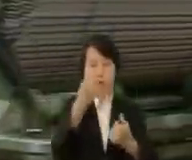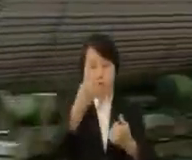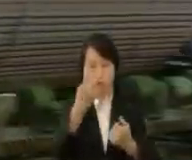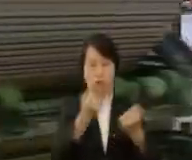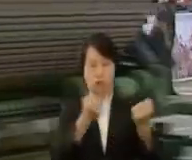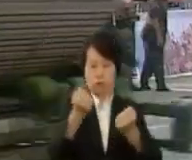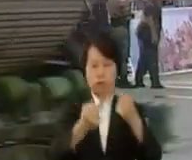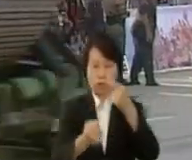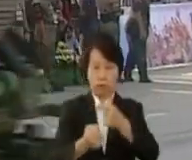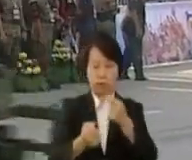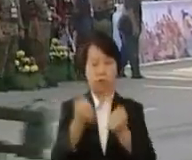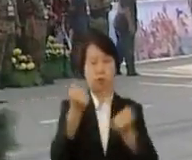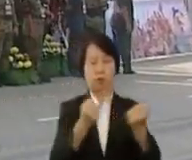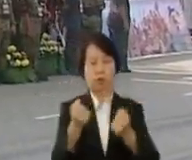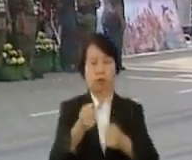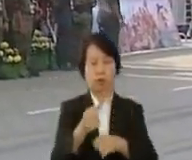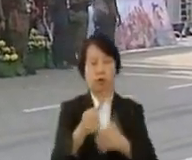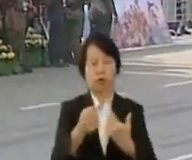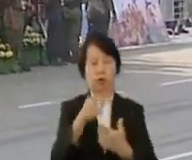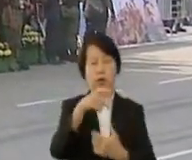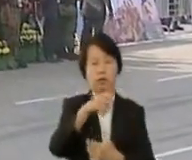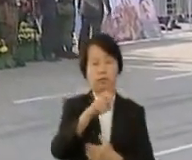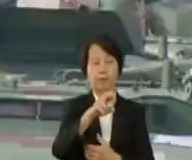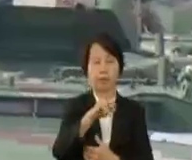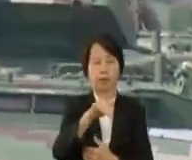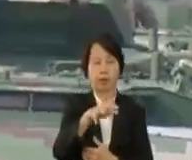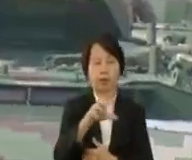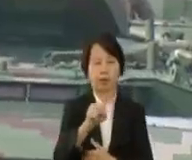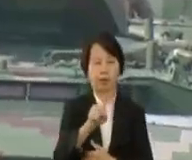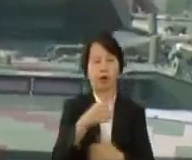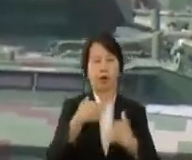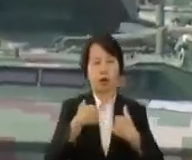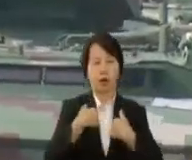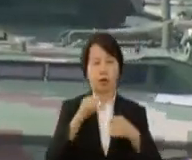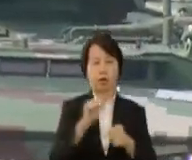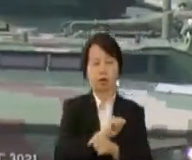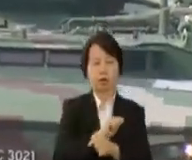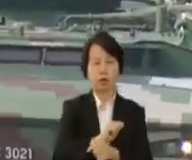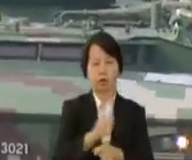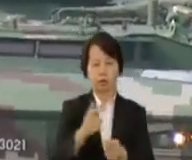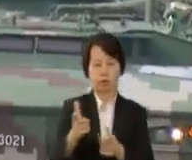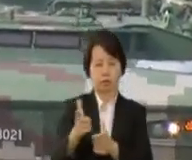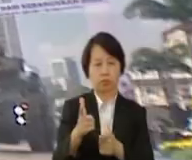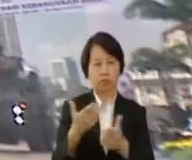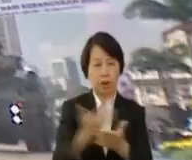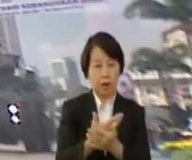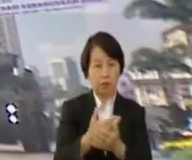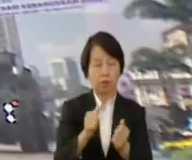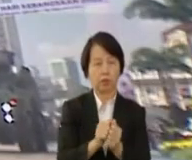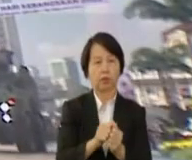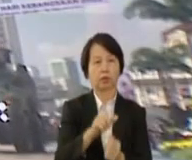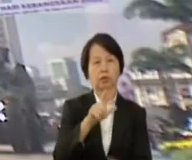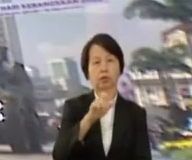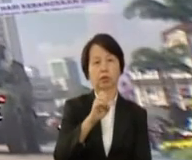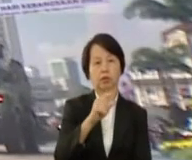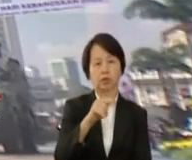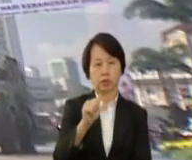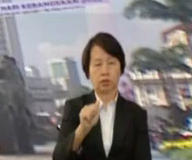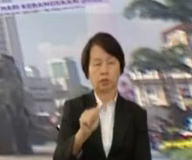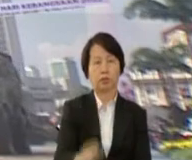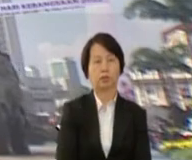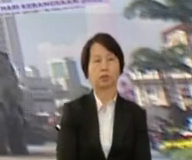berikutnya adalah kenderaan perisai lipan bara yang dilengkapi dengan persenjataan jenis Gatling Gun.